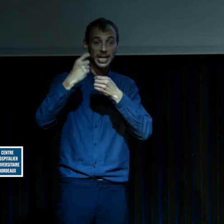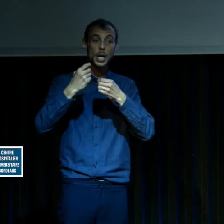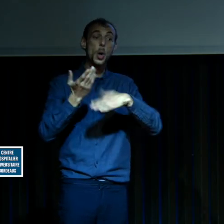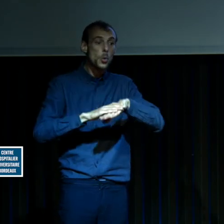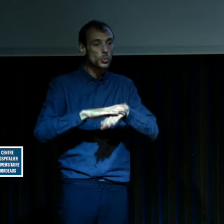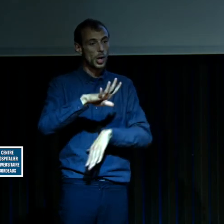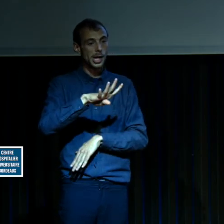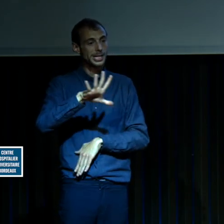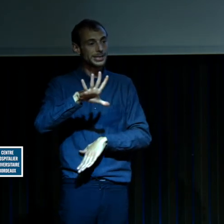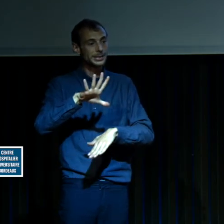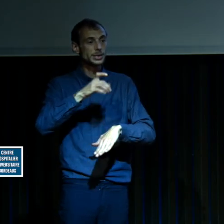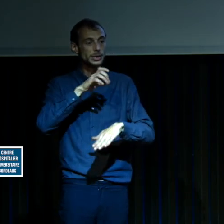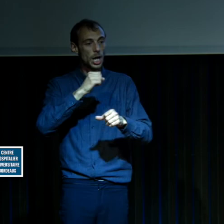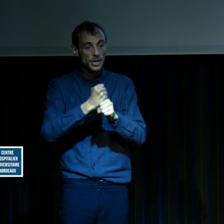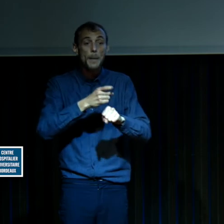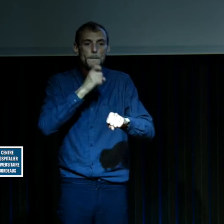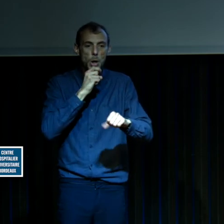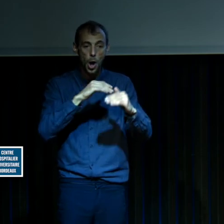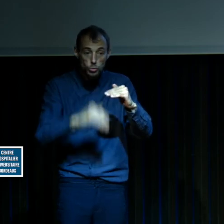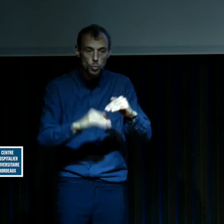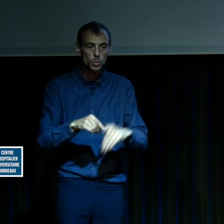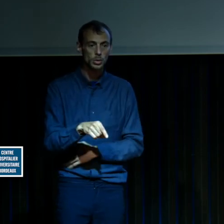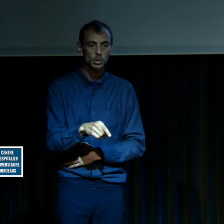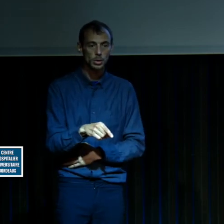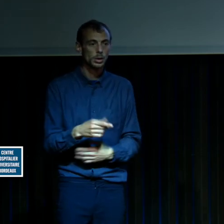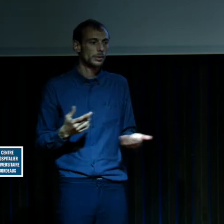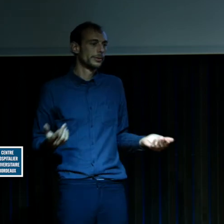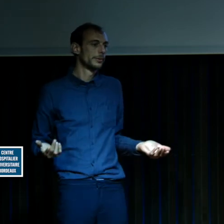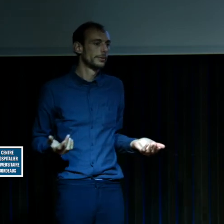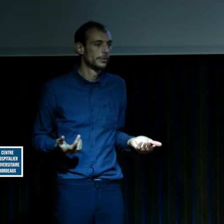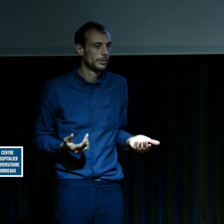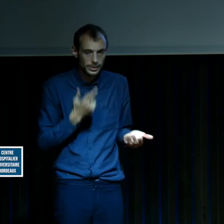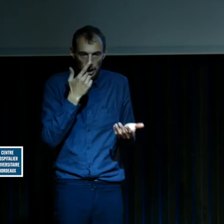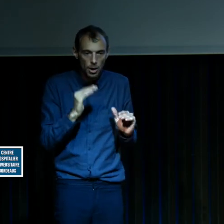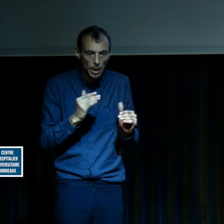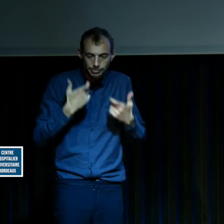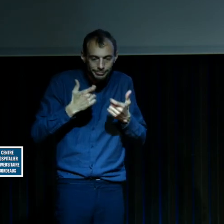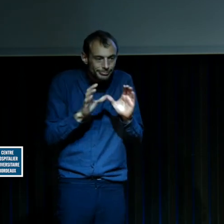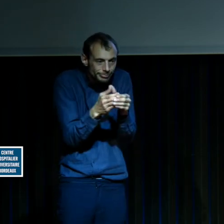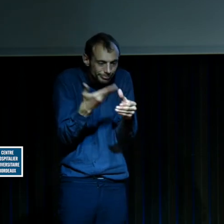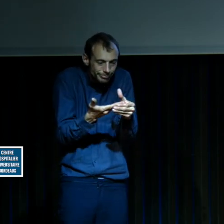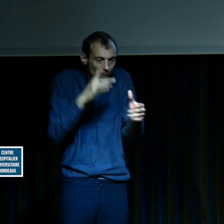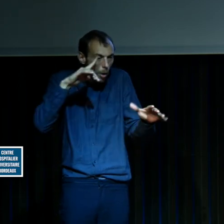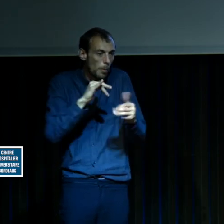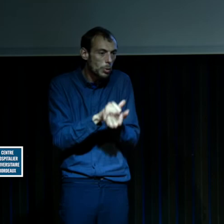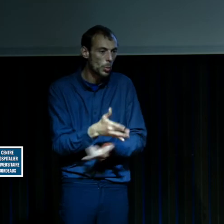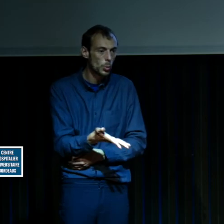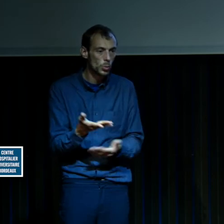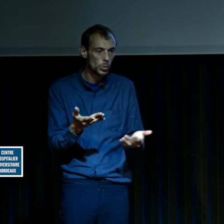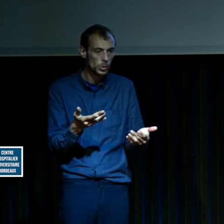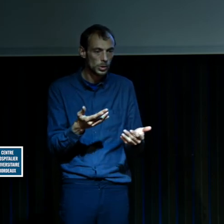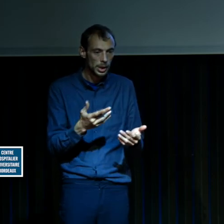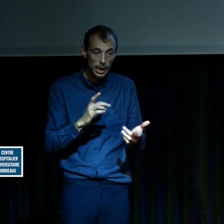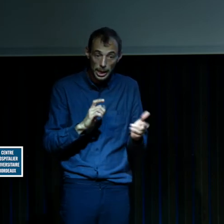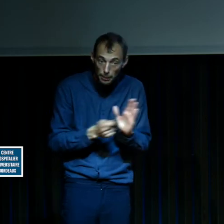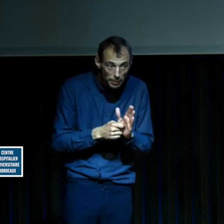et je trouve qu'on est un peu oublié, parce que quand on fait un AVC entre 20, 30, 40 ans, toute notre vie elle est impactée, on